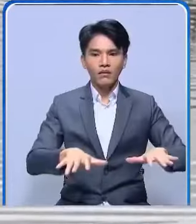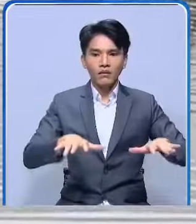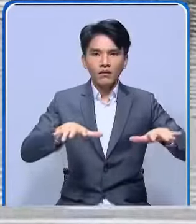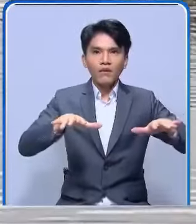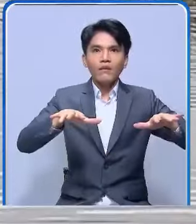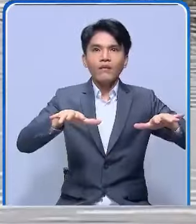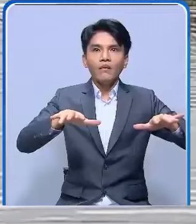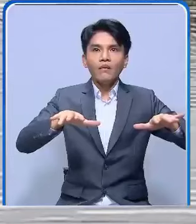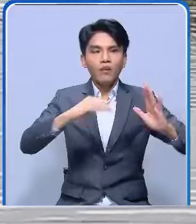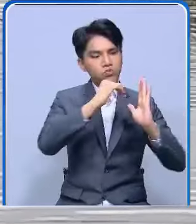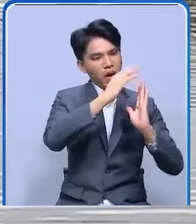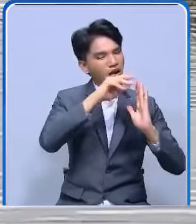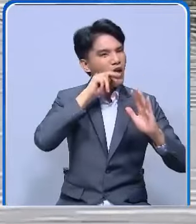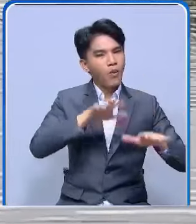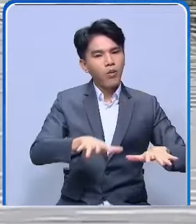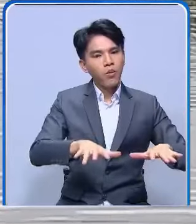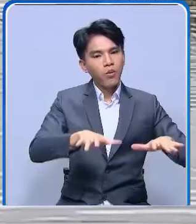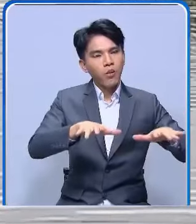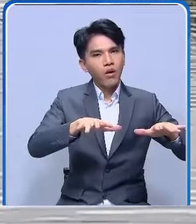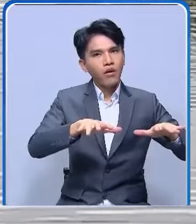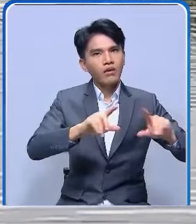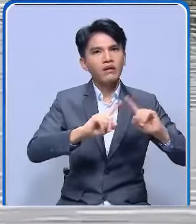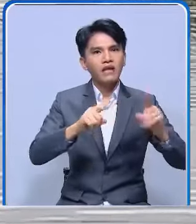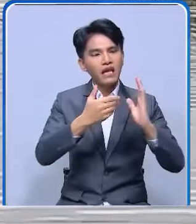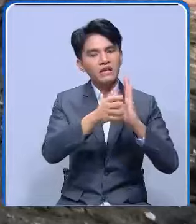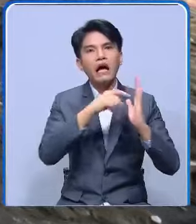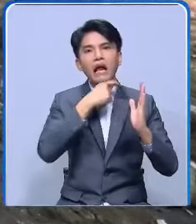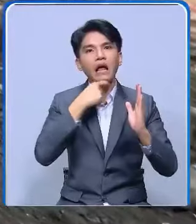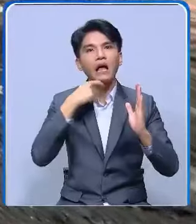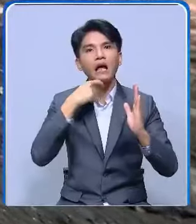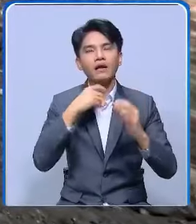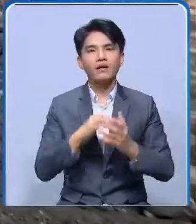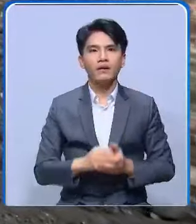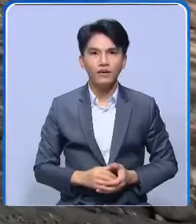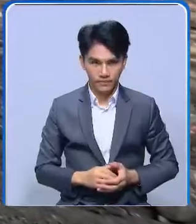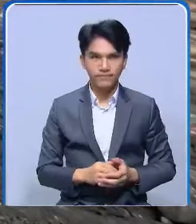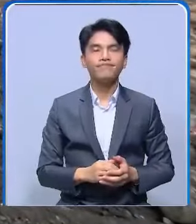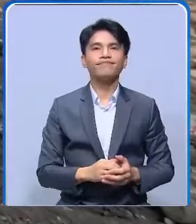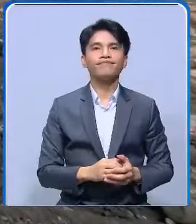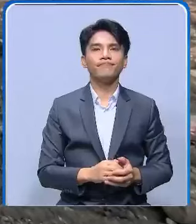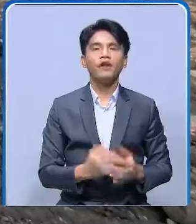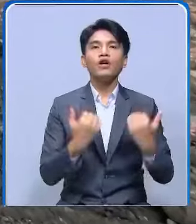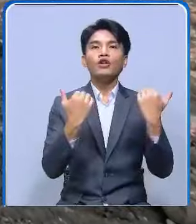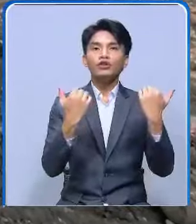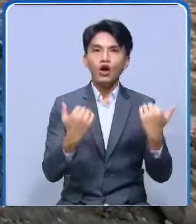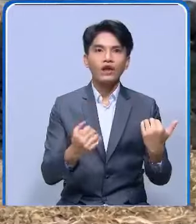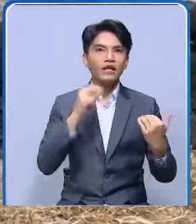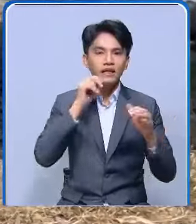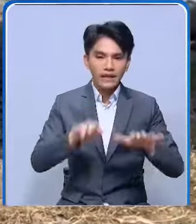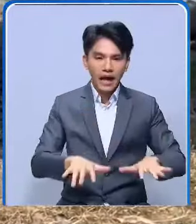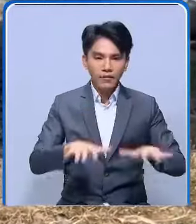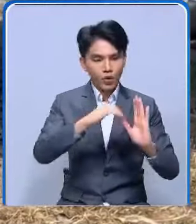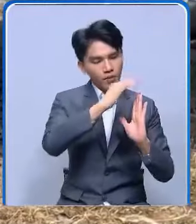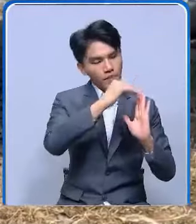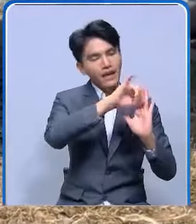ลายจังหวัดทางภาคเหนือด้วยพูดถึงน้ำท่วมคุณผู้ชมครับแม้ว่าจะผ่านพ้นไปแล้วก็เข้าสู่การฟื้นฟูครับภาพที่เห็นเป็นที่จังหวัดเชียง